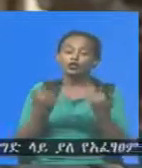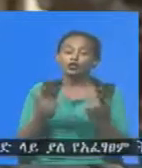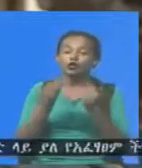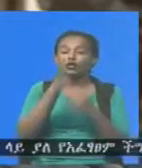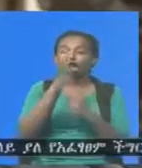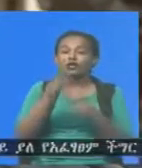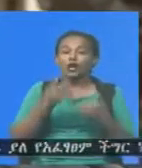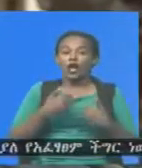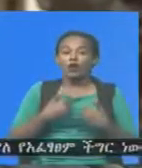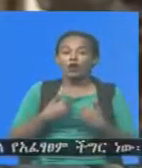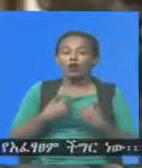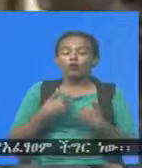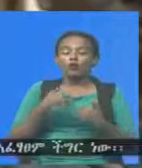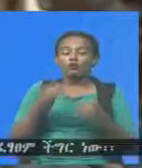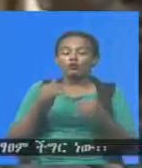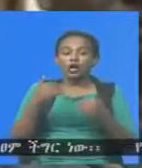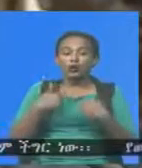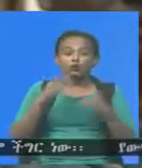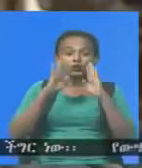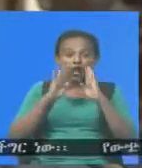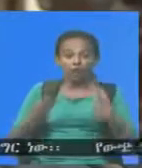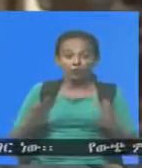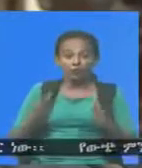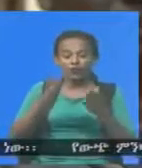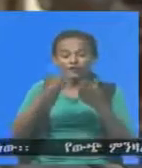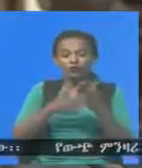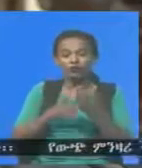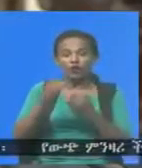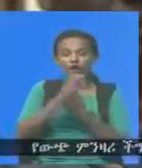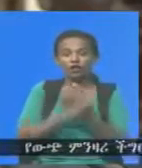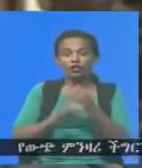ያለው አንጻራዊ ሰላም በጠረፉ የአገራችን ክፍል